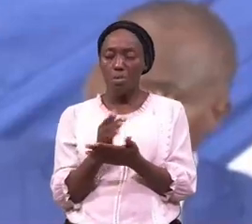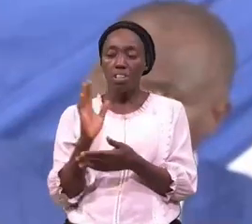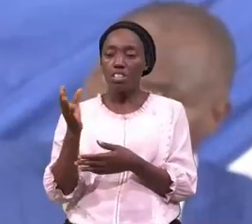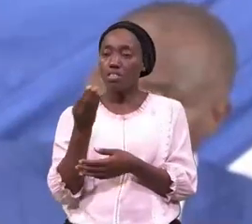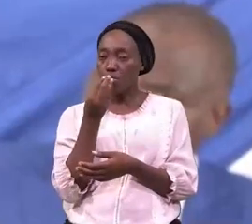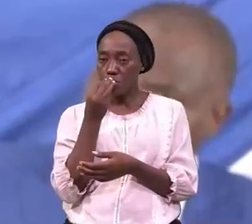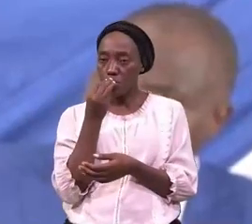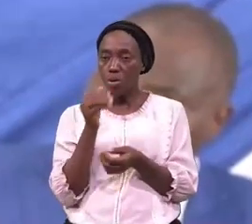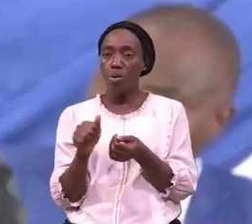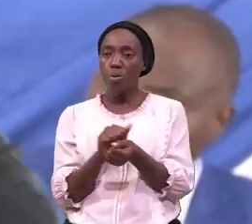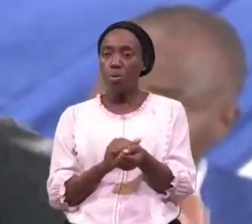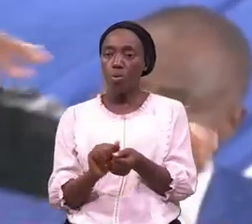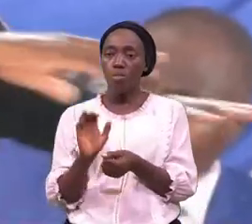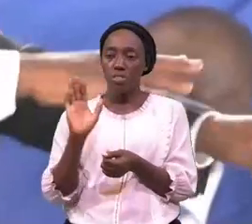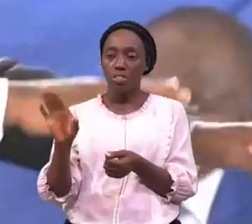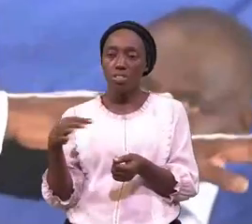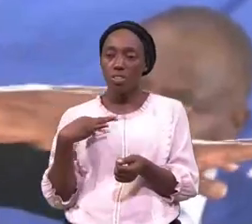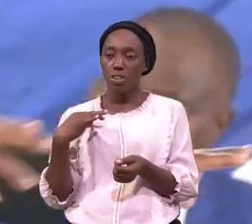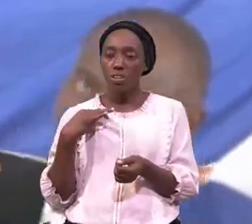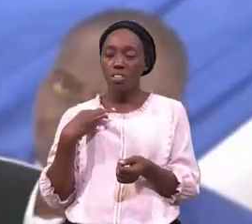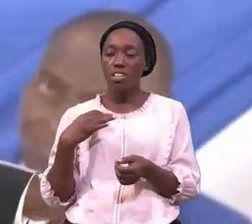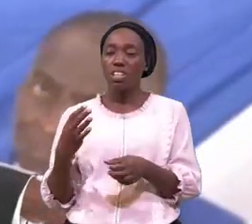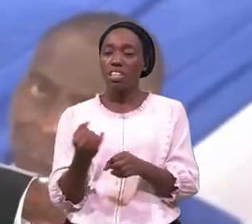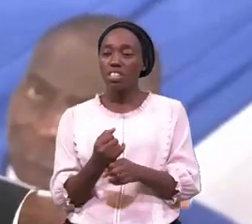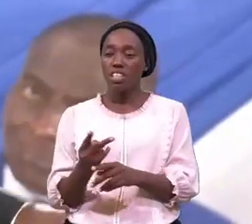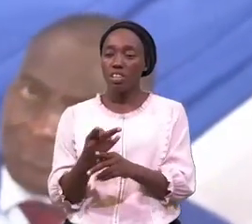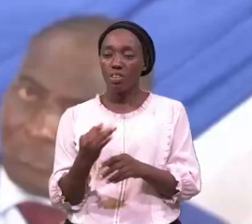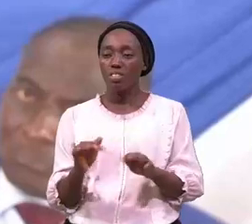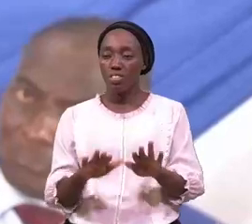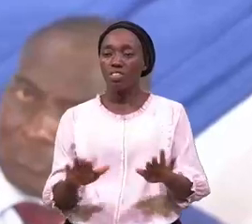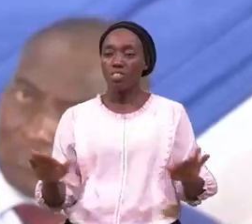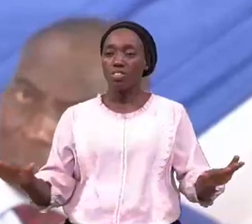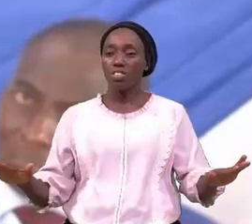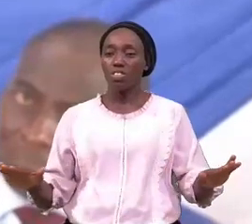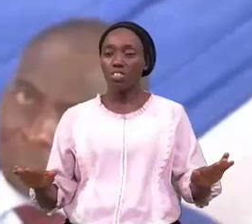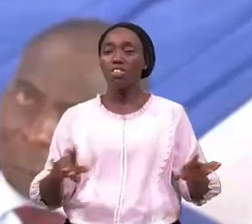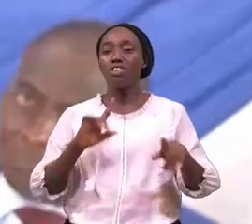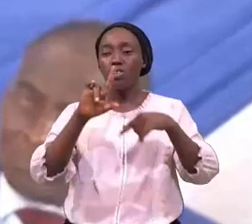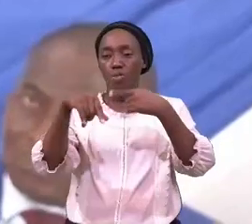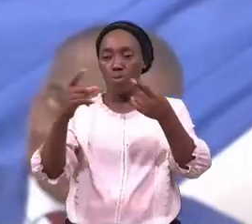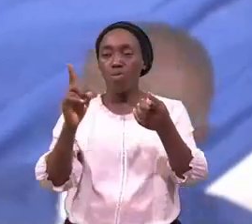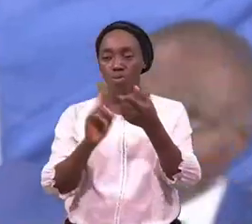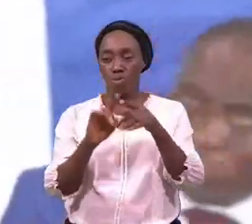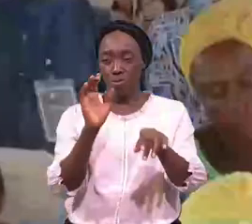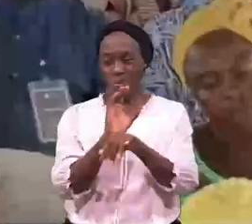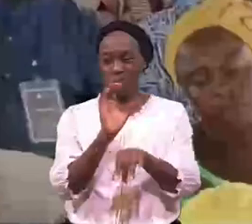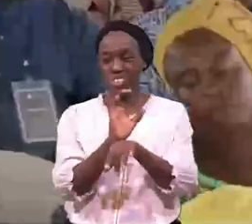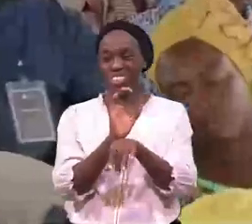Prépare-lui à manger. Lave ses habits. Prends soin des enfants. Mais va à l'église.